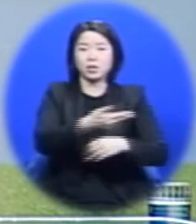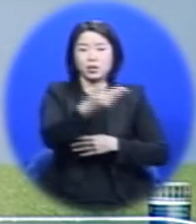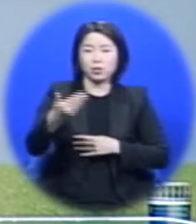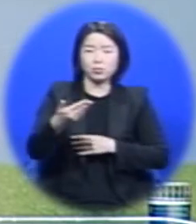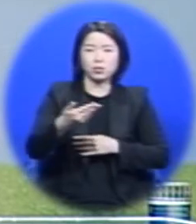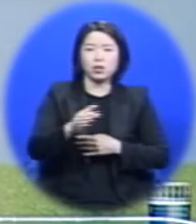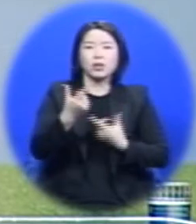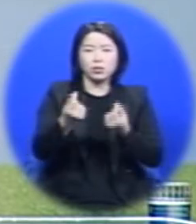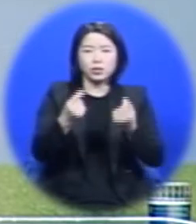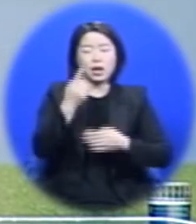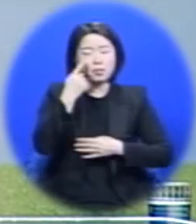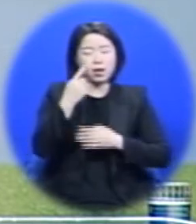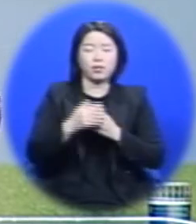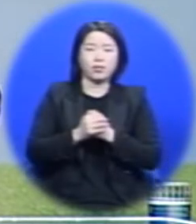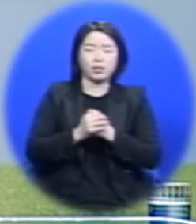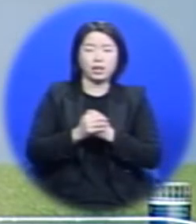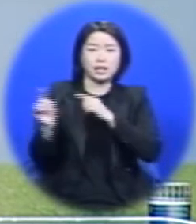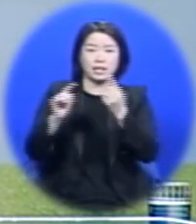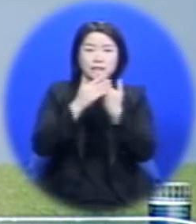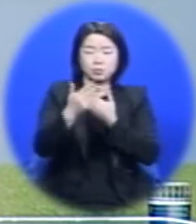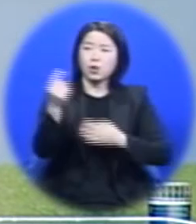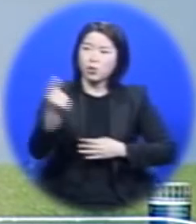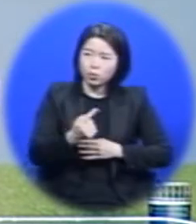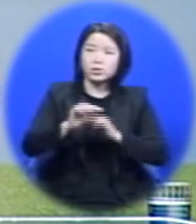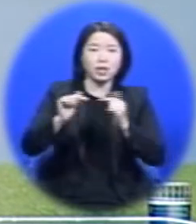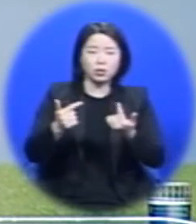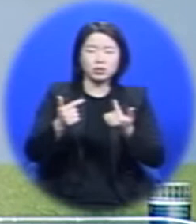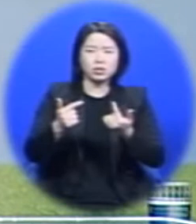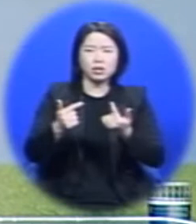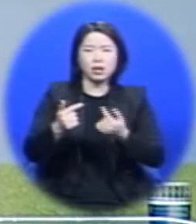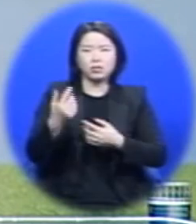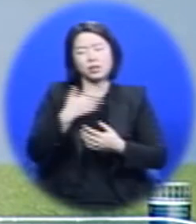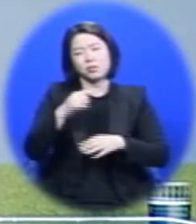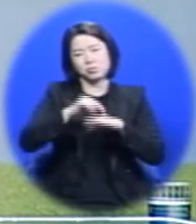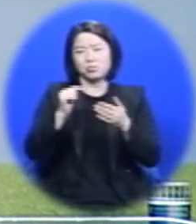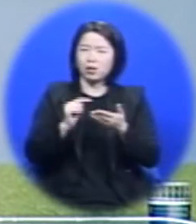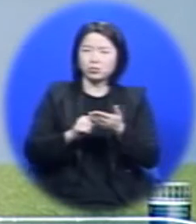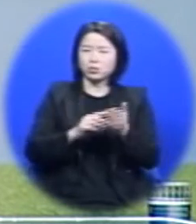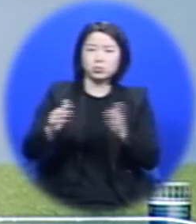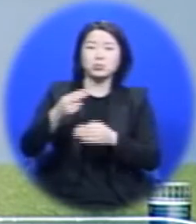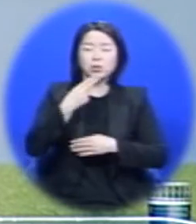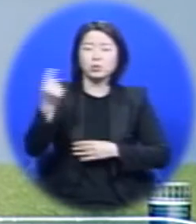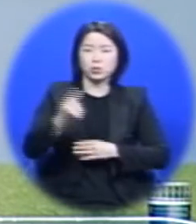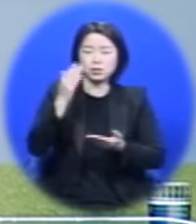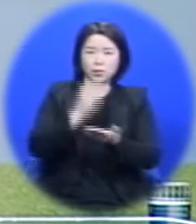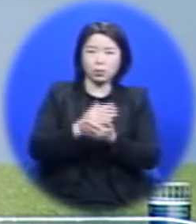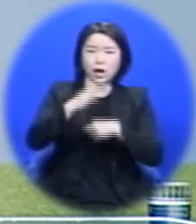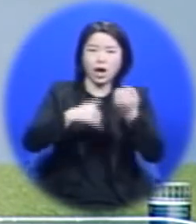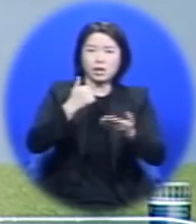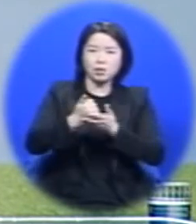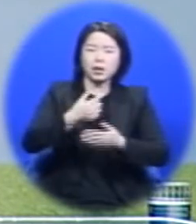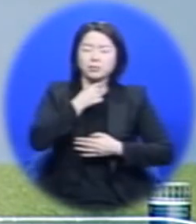그렇게 해보세요. 집회에 온 건지 안 온 건지 이렇게 어중간하게 오지 마시고 정말 하나님 앞에